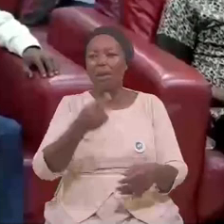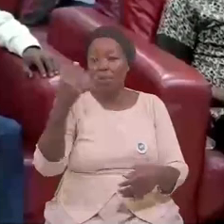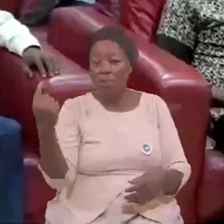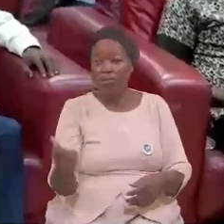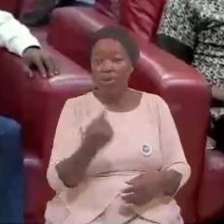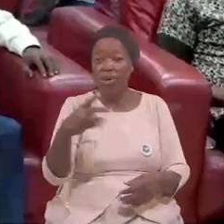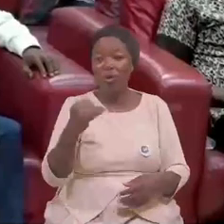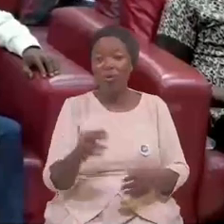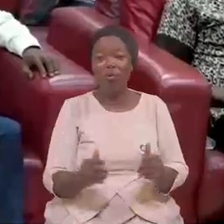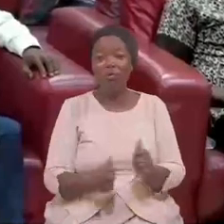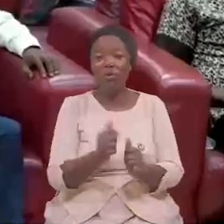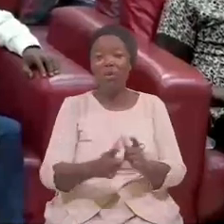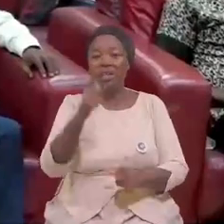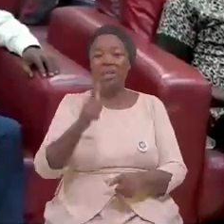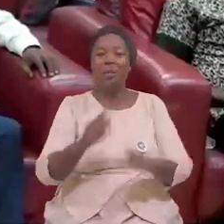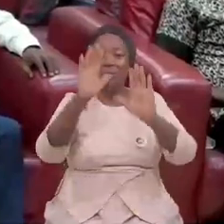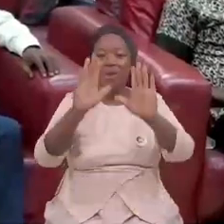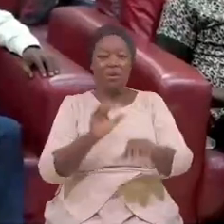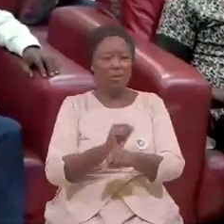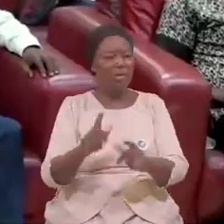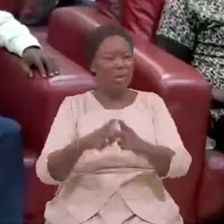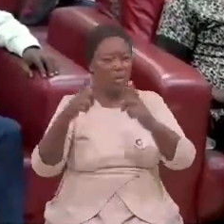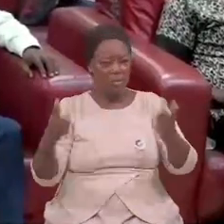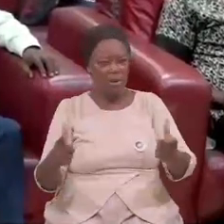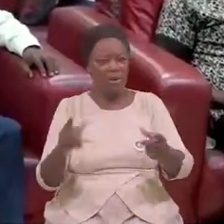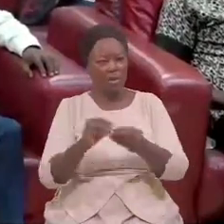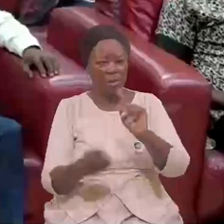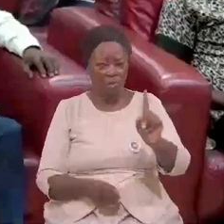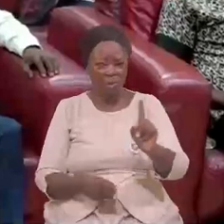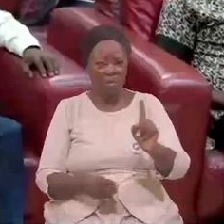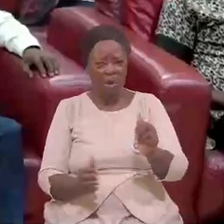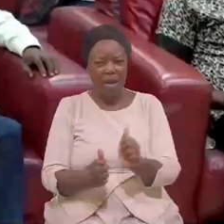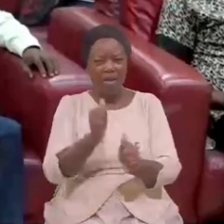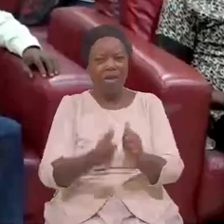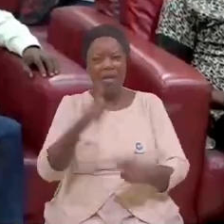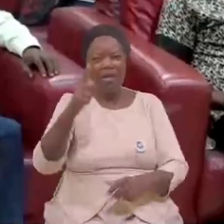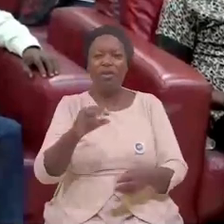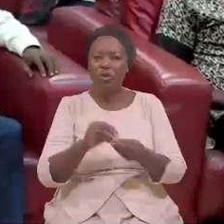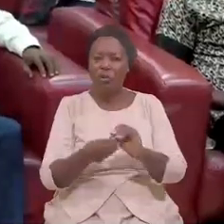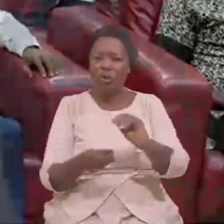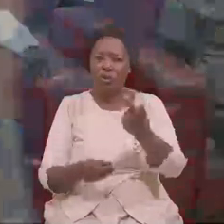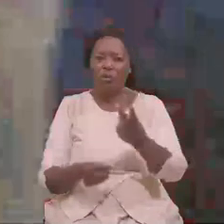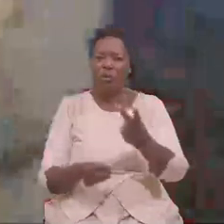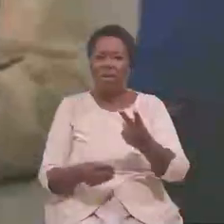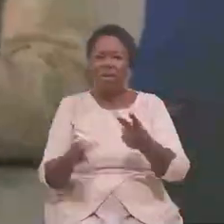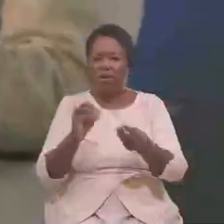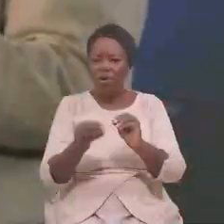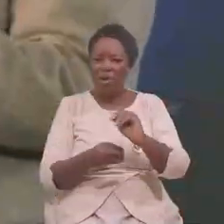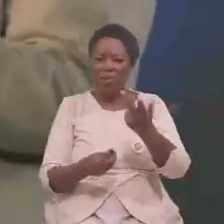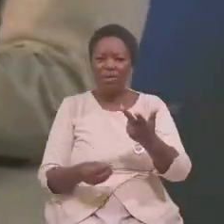La fréquence des plus grands miracles. Grand premièrement, plus grand. Et troisièmement, le